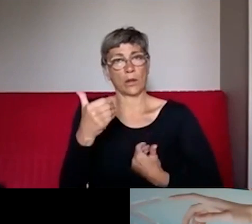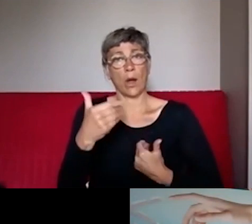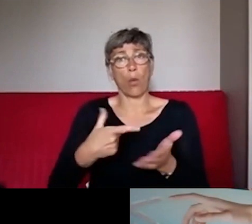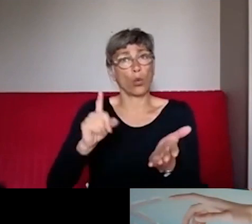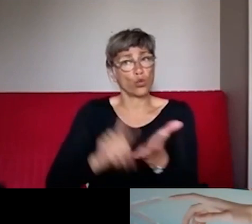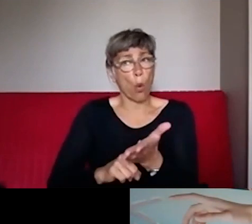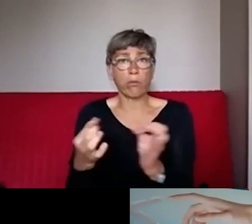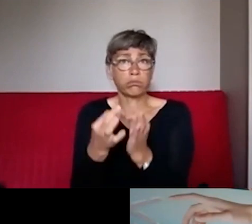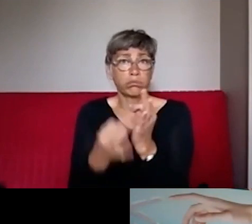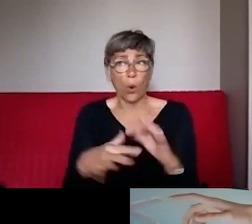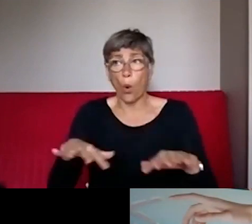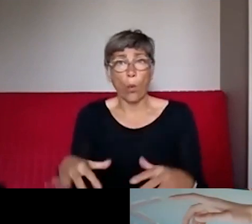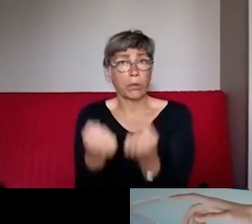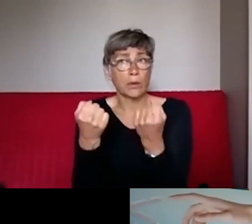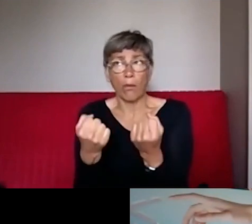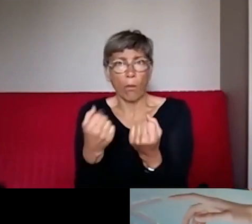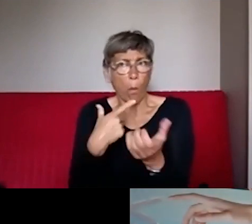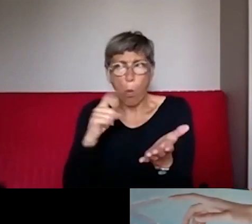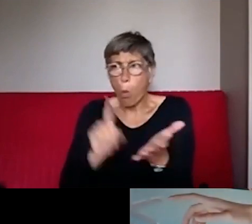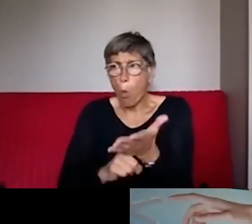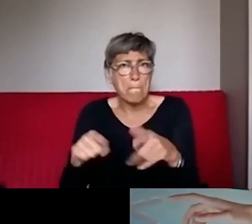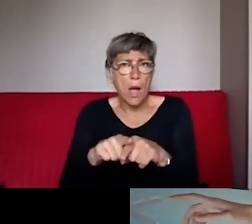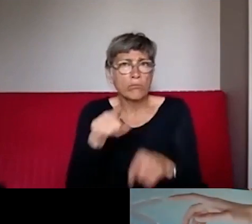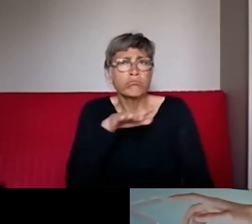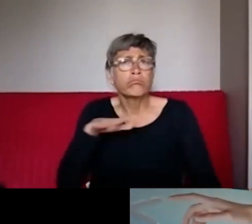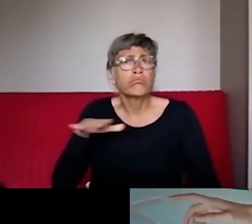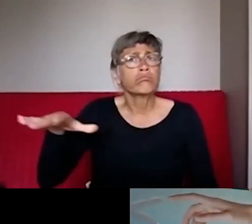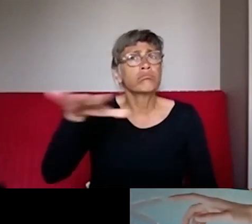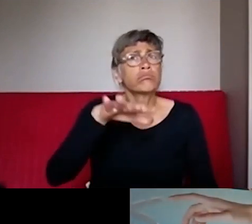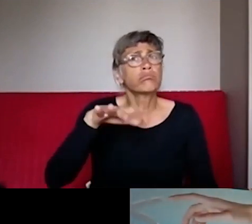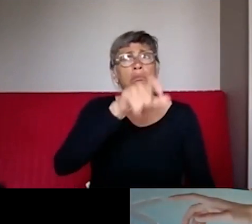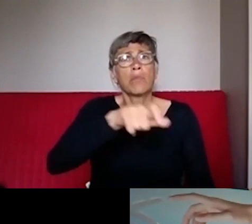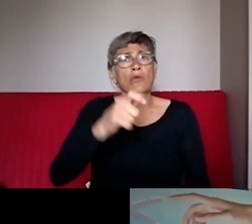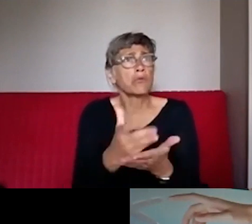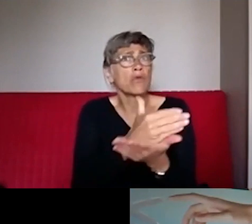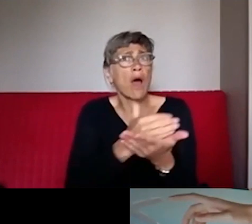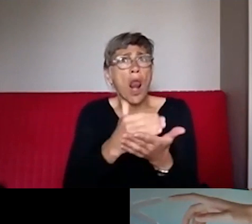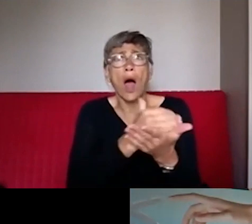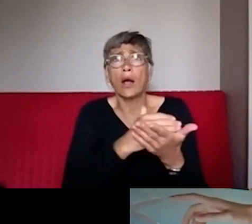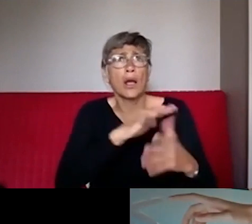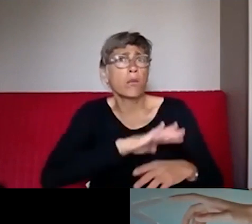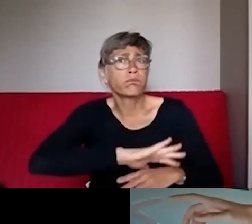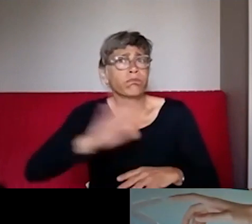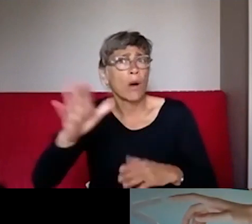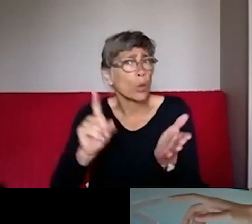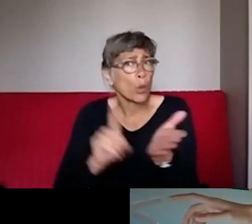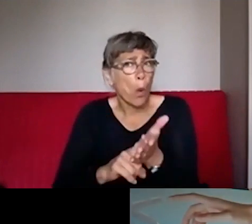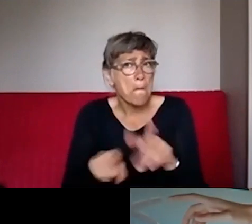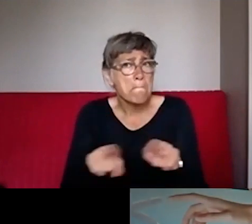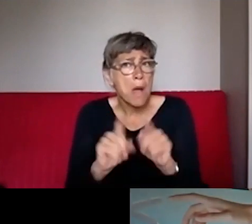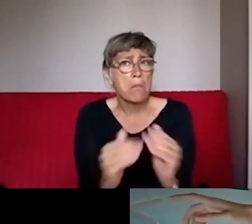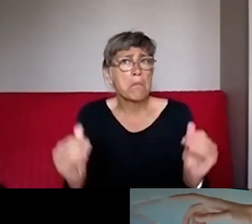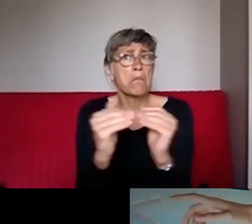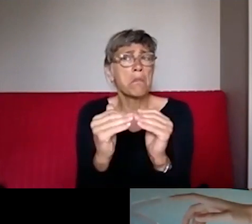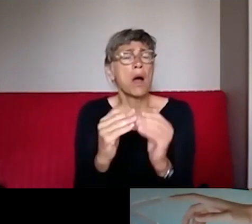de compétences. Il ne faut pas qu'elles s'en privent comme n'importe quel salarié de n'importe quelle entreprise. Souvent, on hésite,